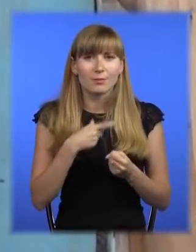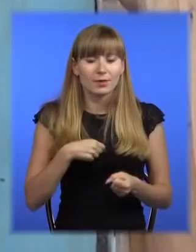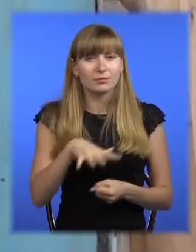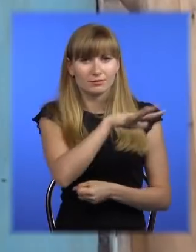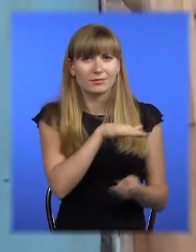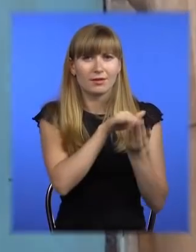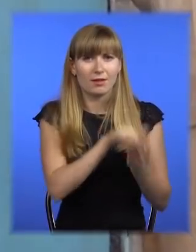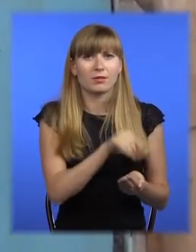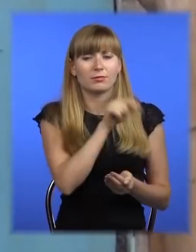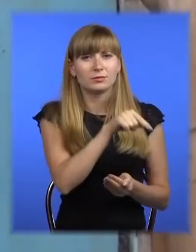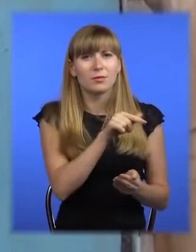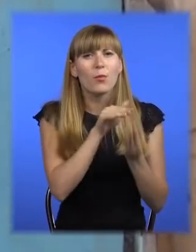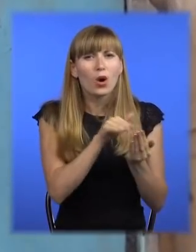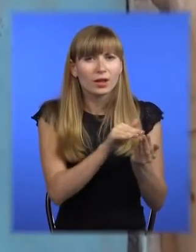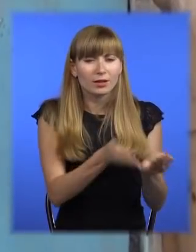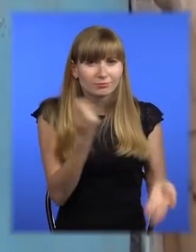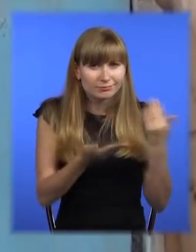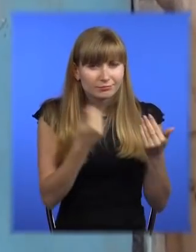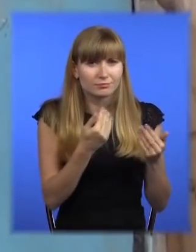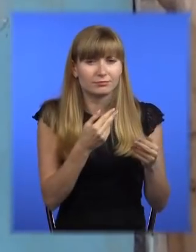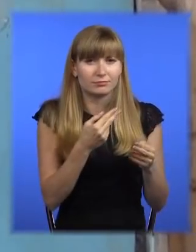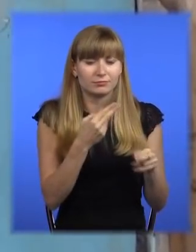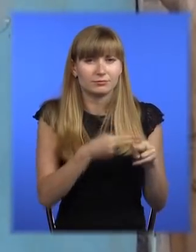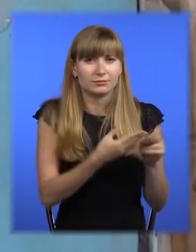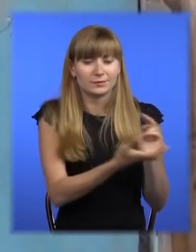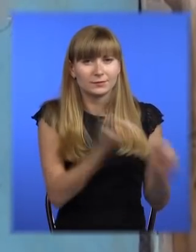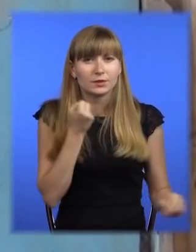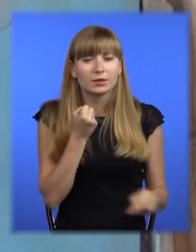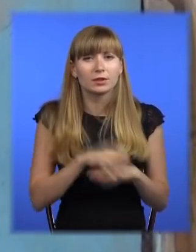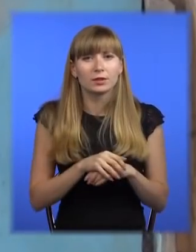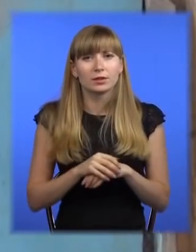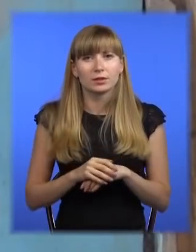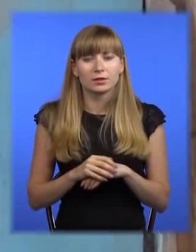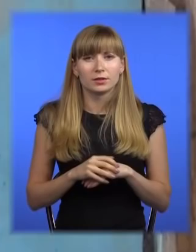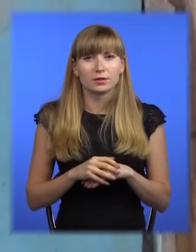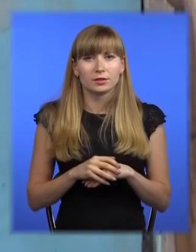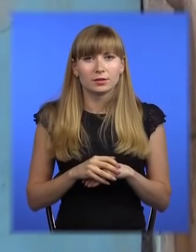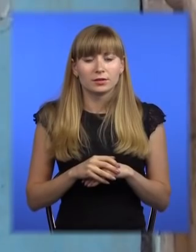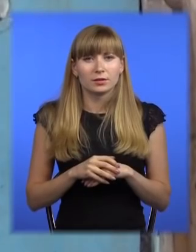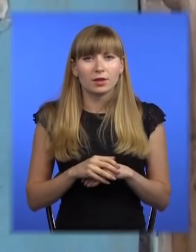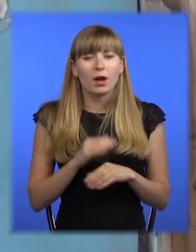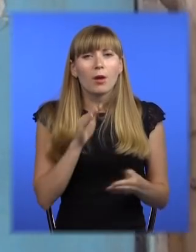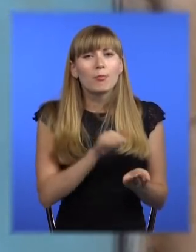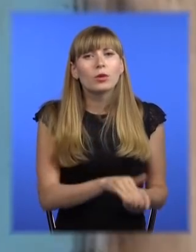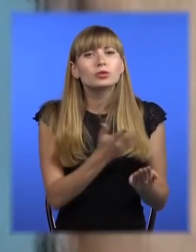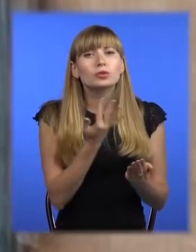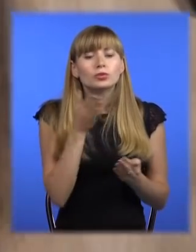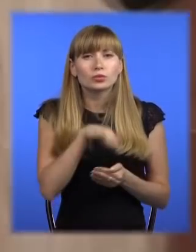брали метал? На кладбище могилку розібрали і здавали сюди. Скільки могилок